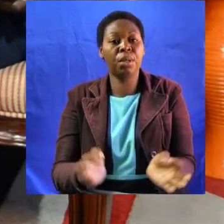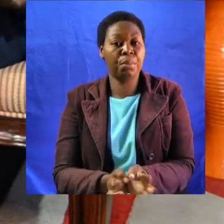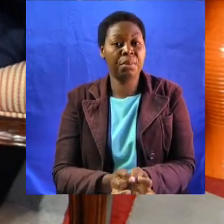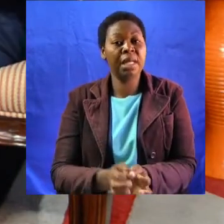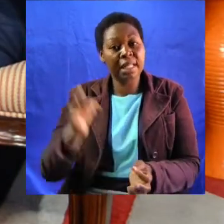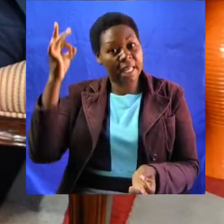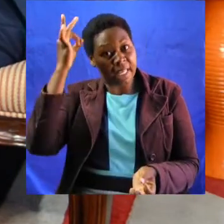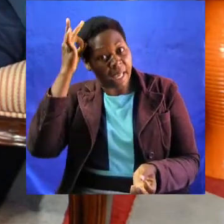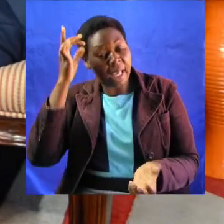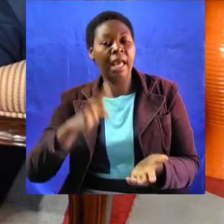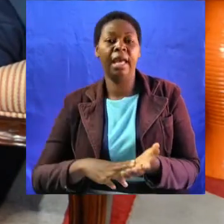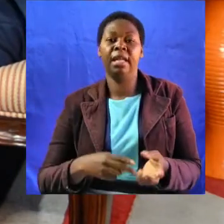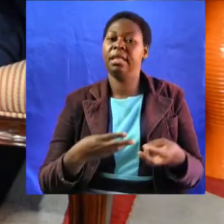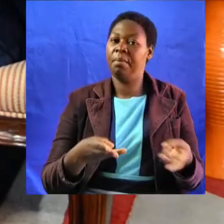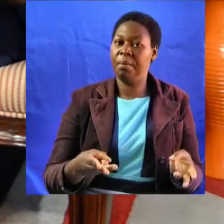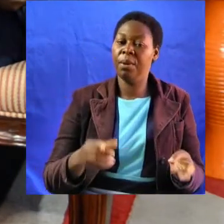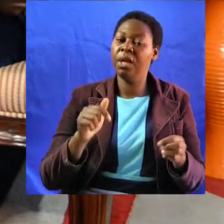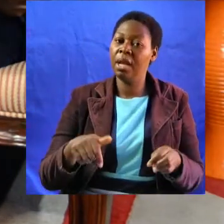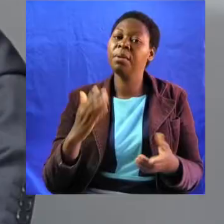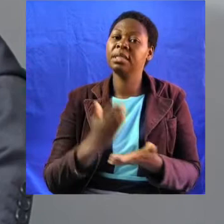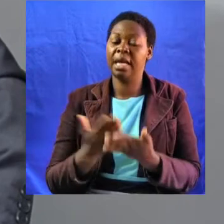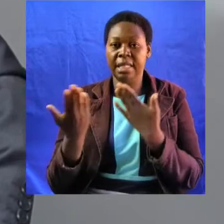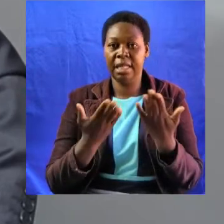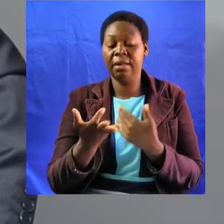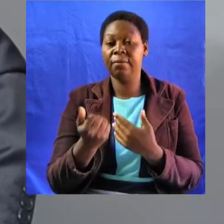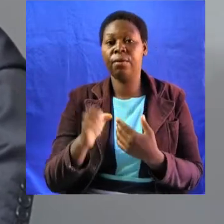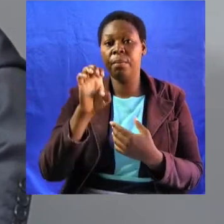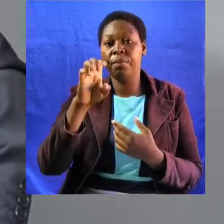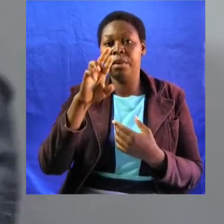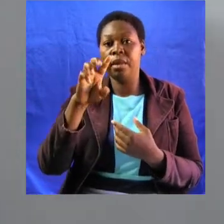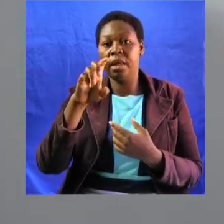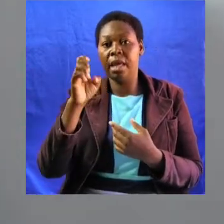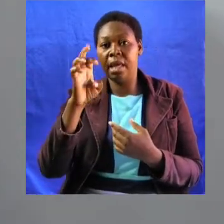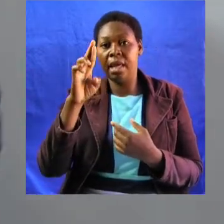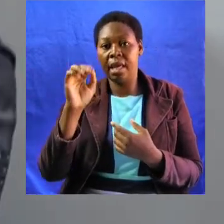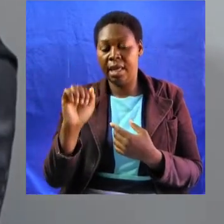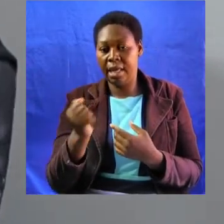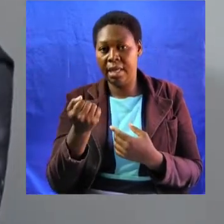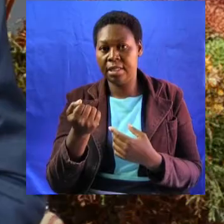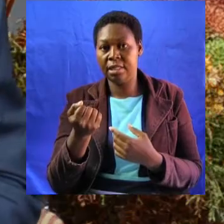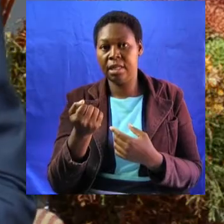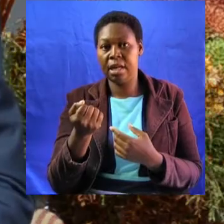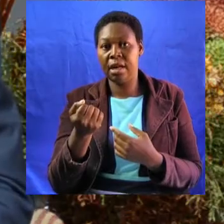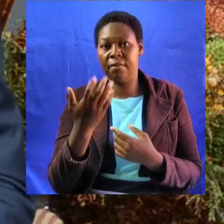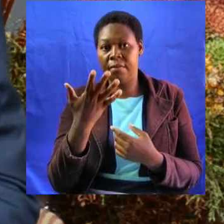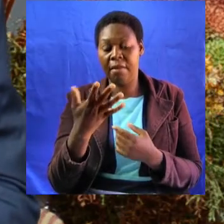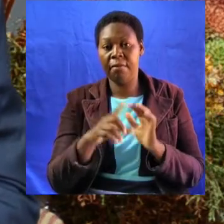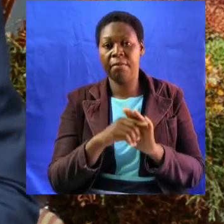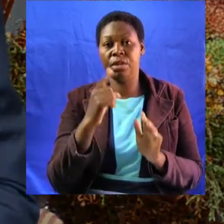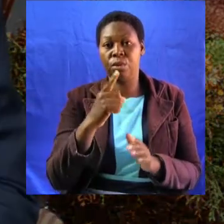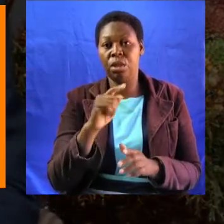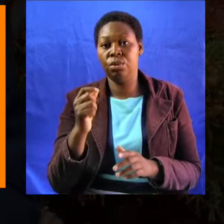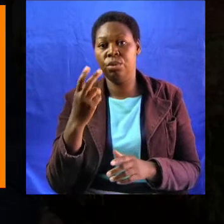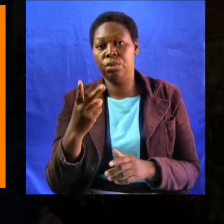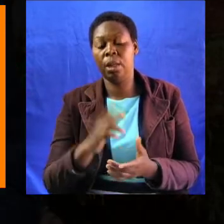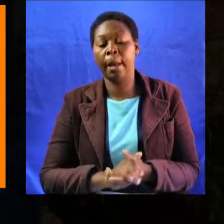pana Ezra 5. Endai pana Ezra chapter 5. Tangai maverenga verse 1 to 2. tichazoverenga verse 3 to 5. Ezra 5 verse